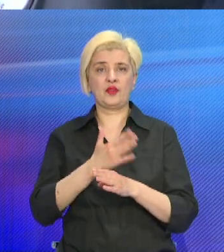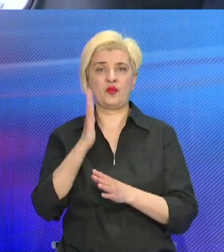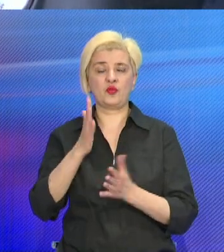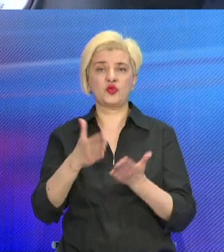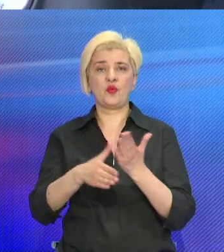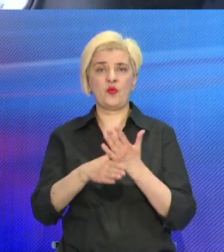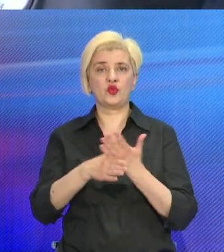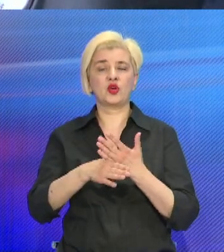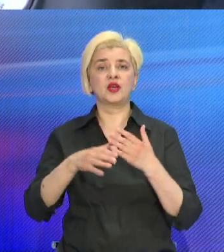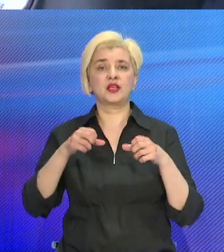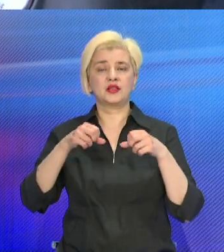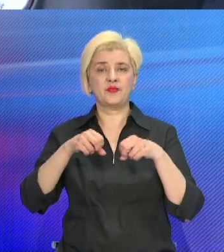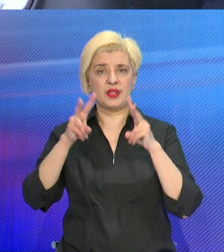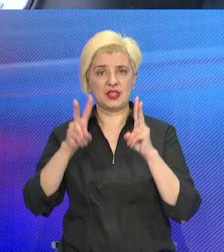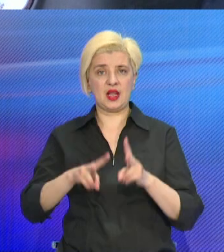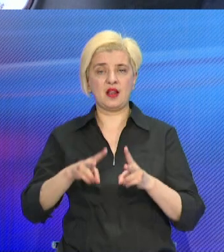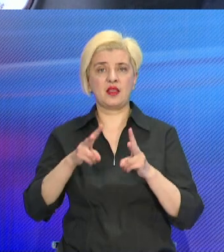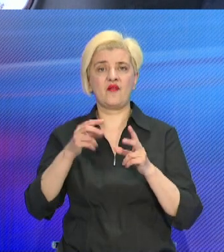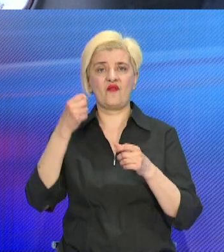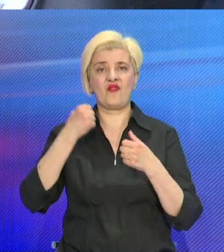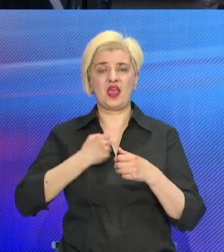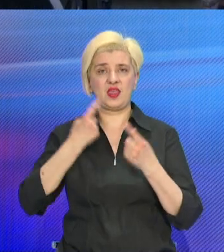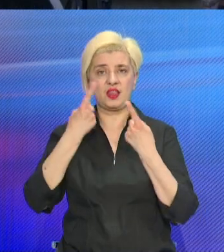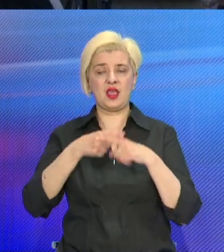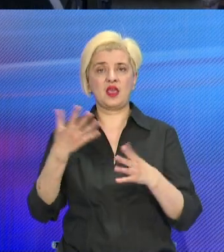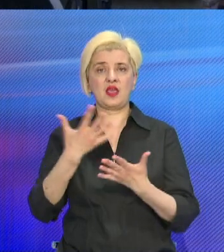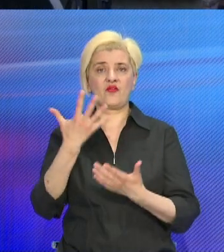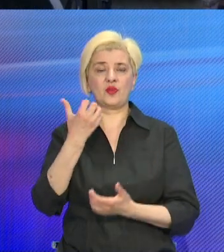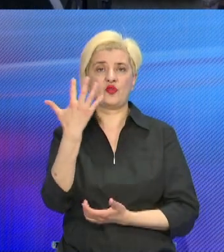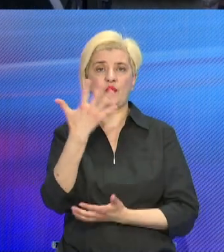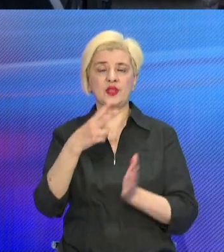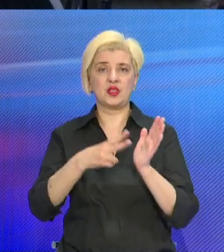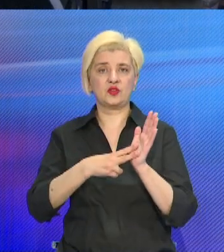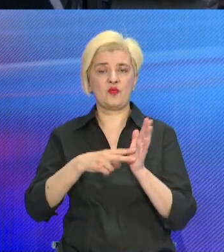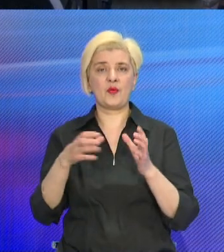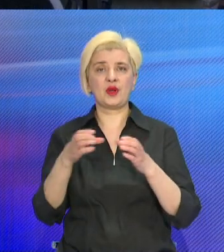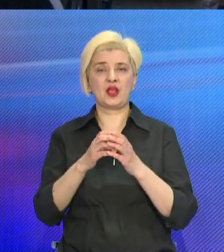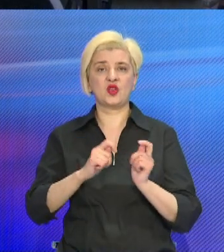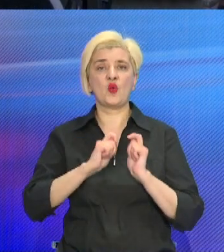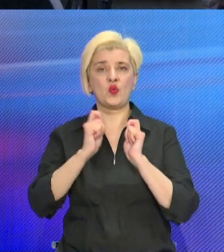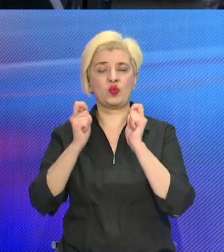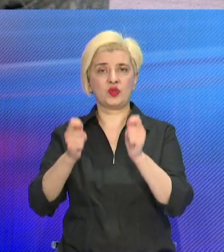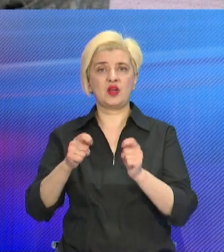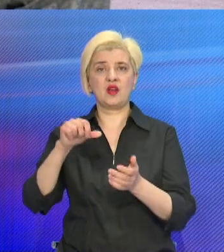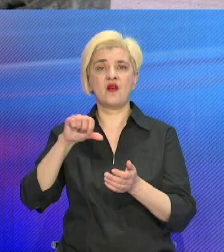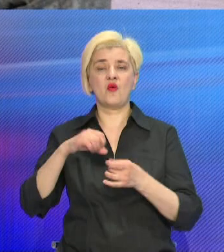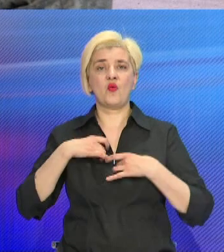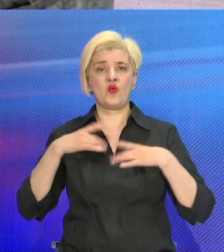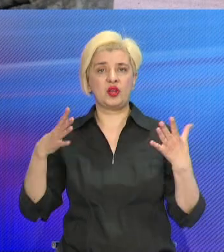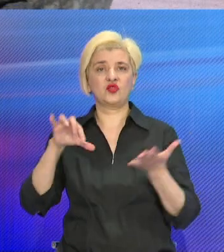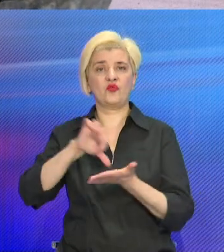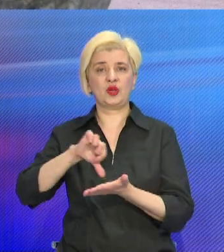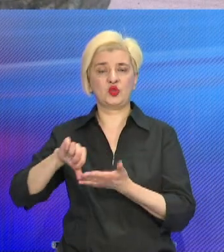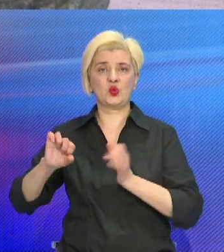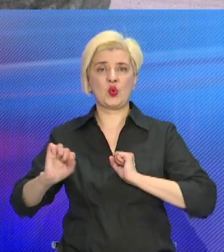спецыяльнай ваеннай тэхнікі, якія ў 557-й інжынернай брыгадзе навабранцам уручылі ўрачыста ў прысутнасці камандавання. Мы ў мірнае